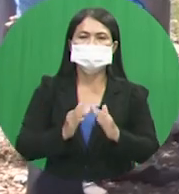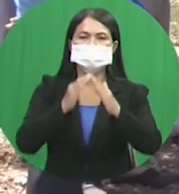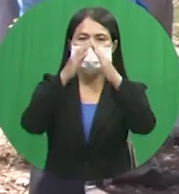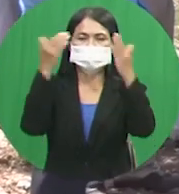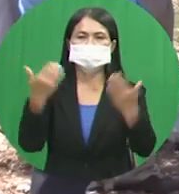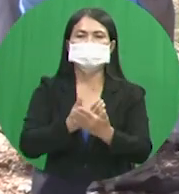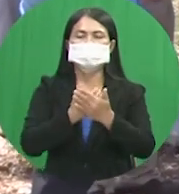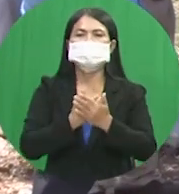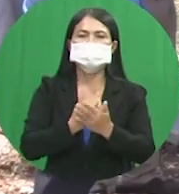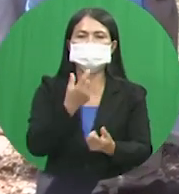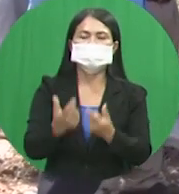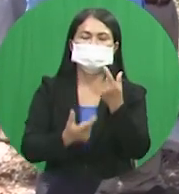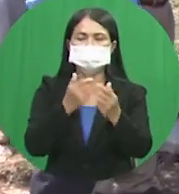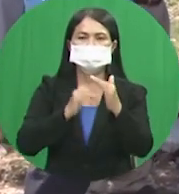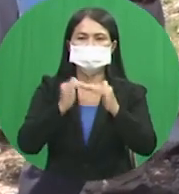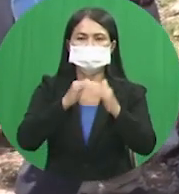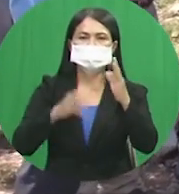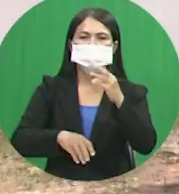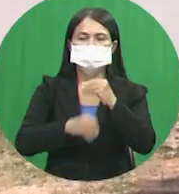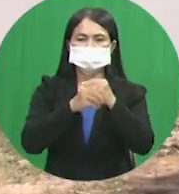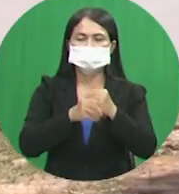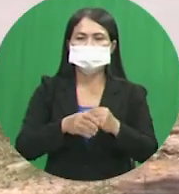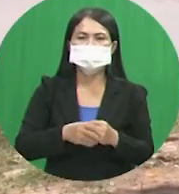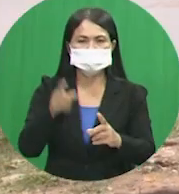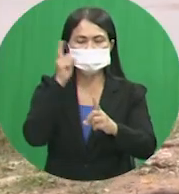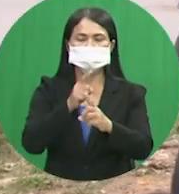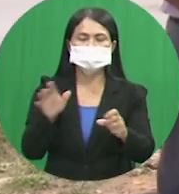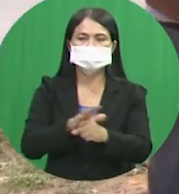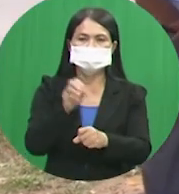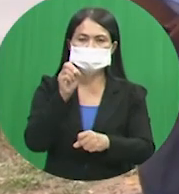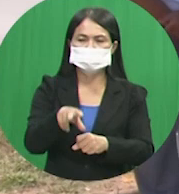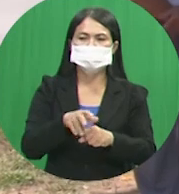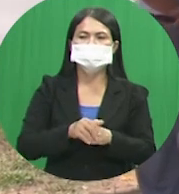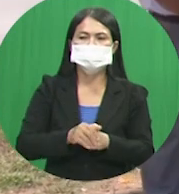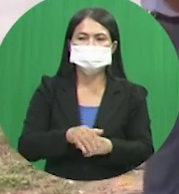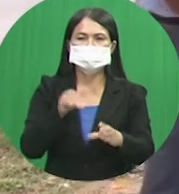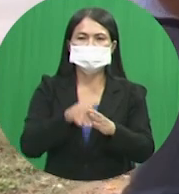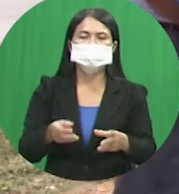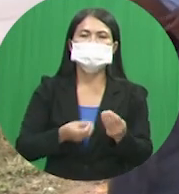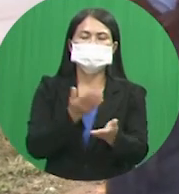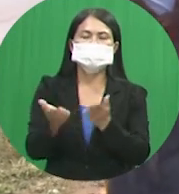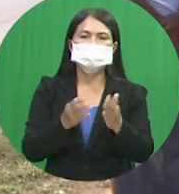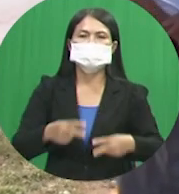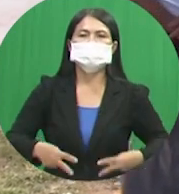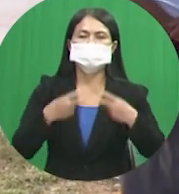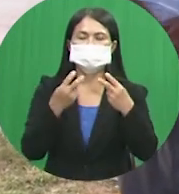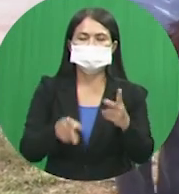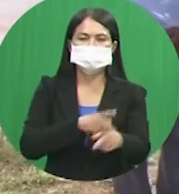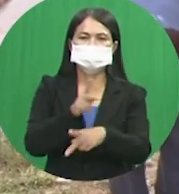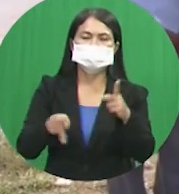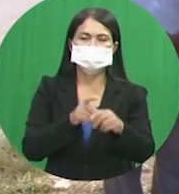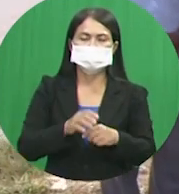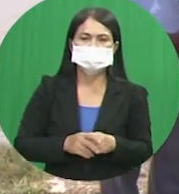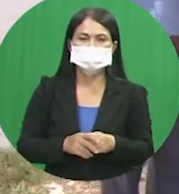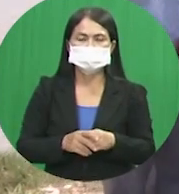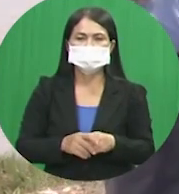មីមួយទៀតកំពុងដំណើរការសាងសង់បន្ថែមទៀតដើម្បីបំពេញតម្រូវការក្នុងការផ្ដល់សេវាសុខភាពជូនដល់ប្រជាពលរ